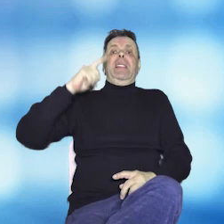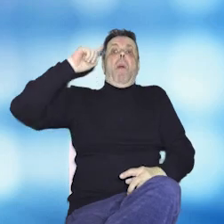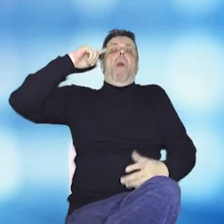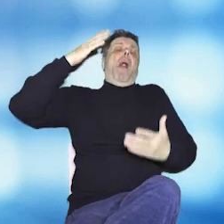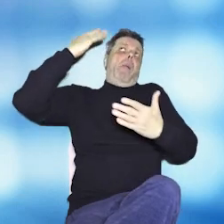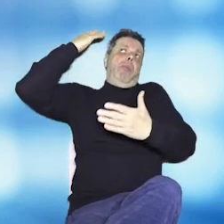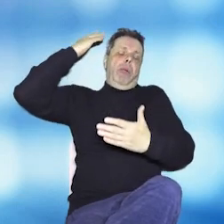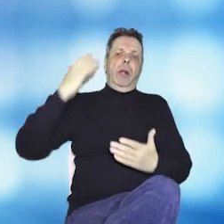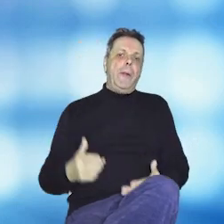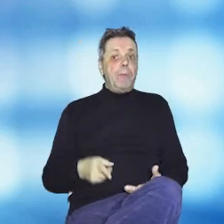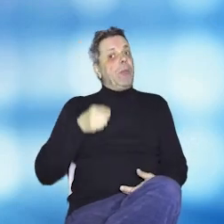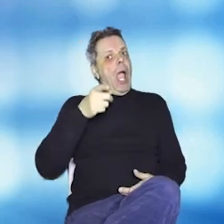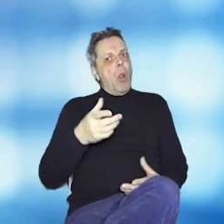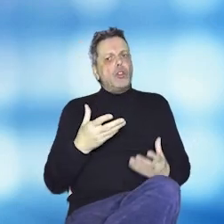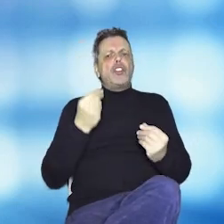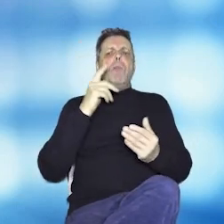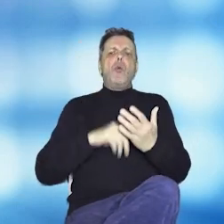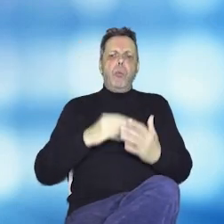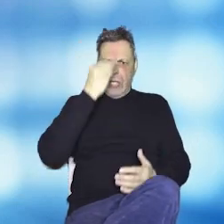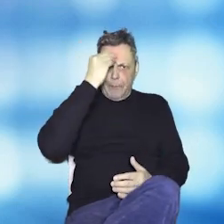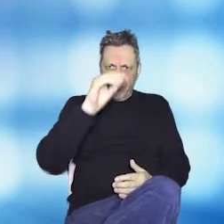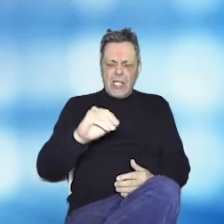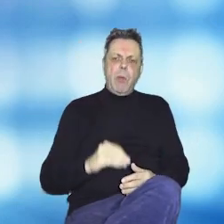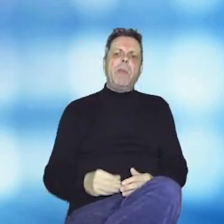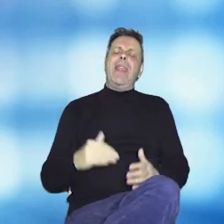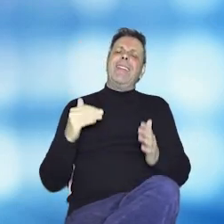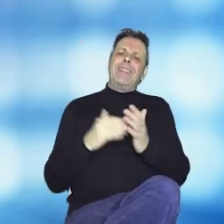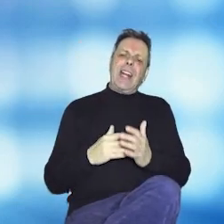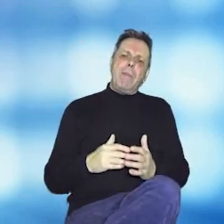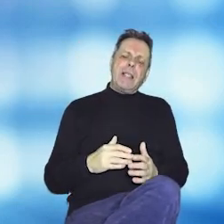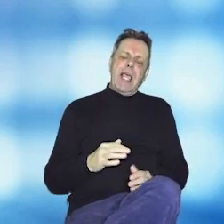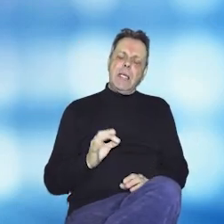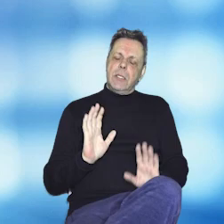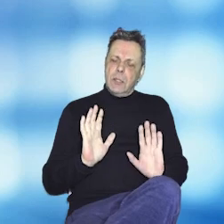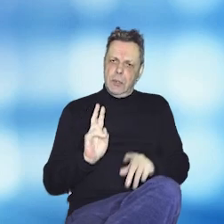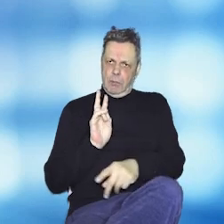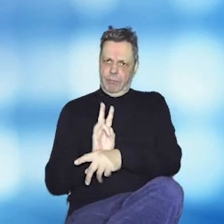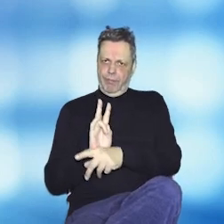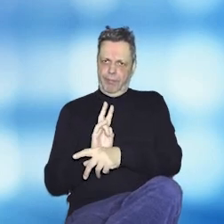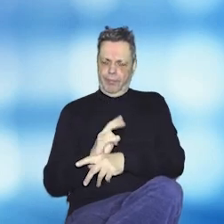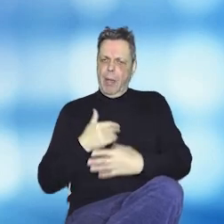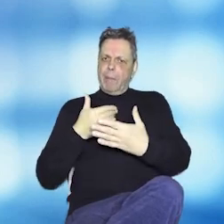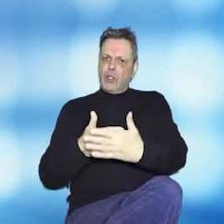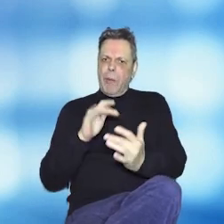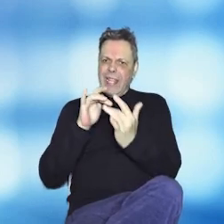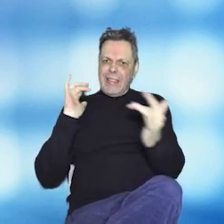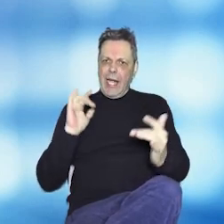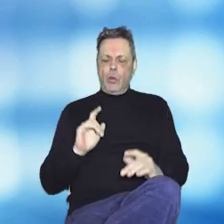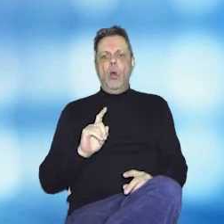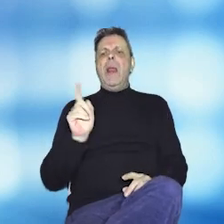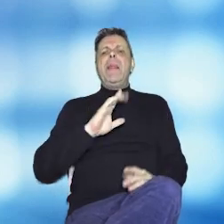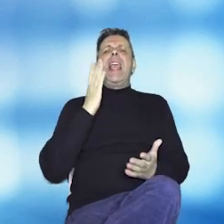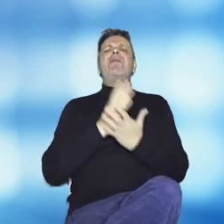Međutim, ono što se puno puta spominje, da se treba jako kritično pristupiti internetu. Dakle, nije